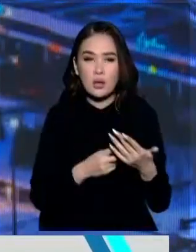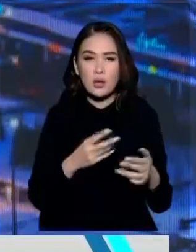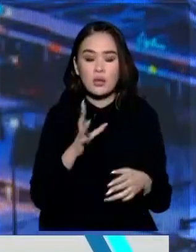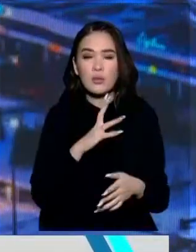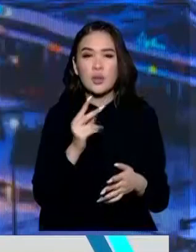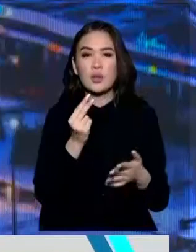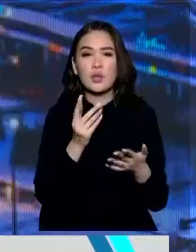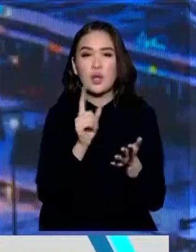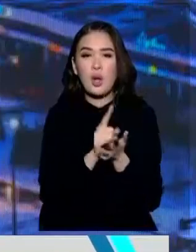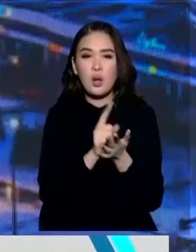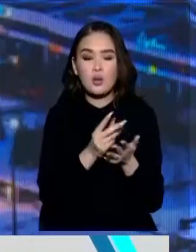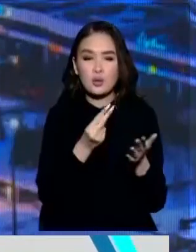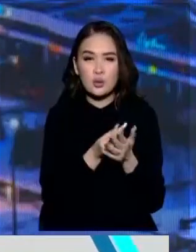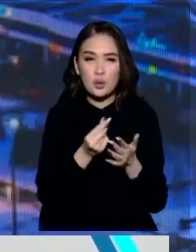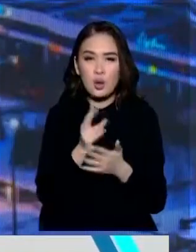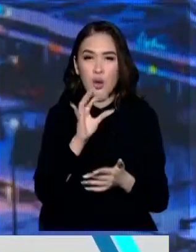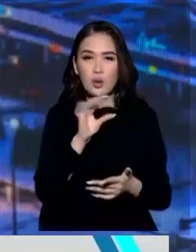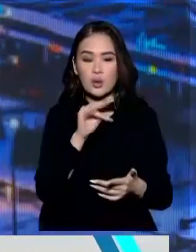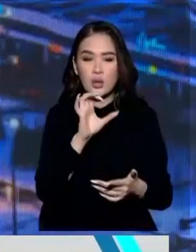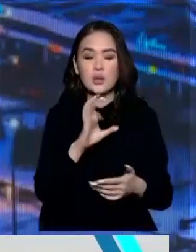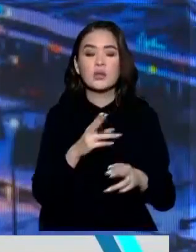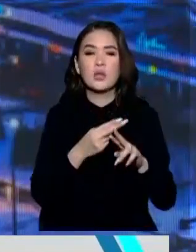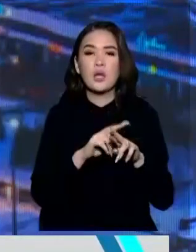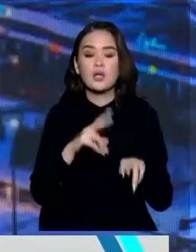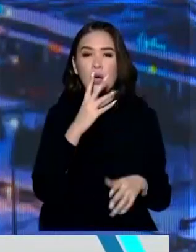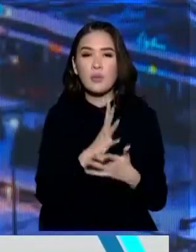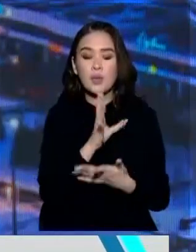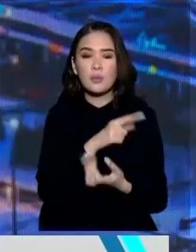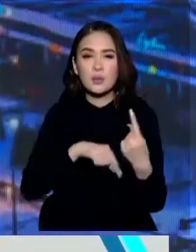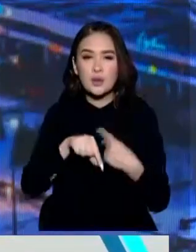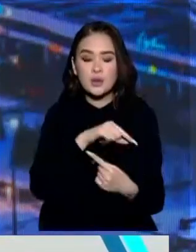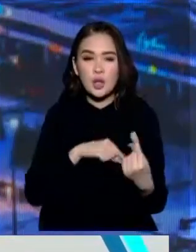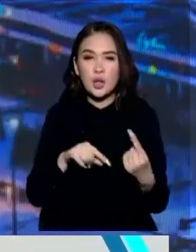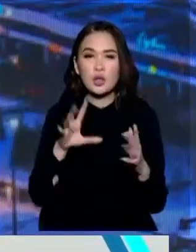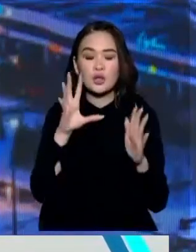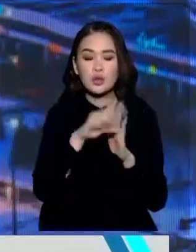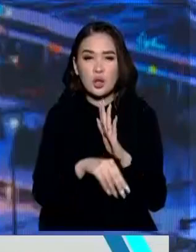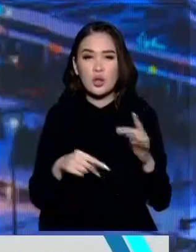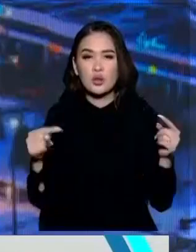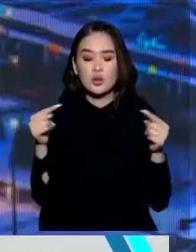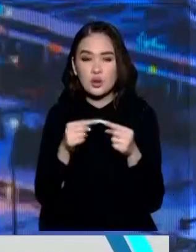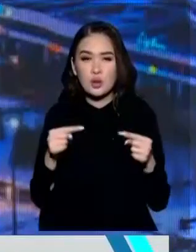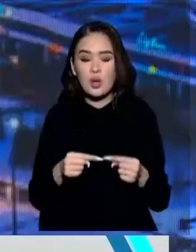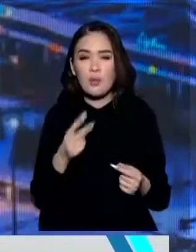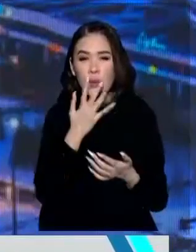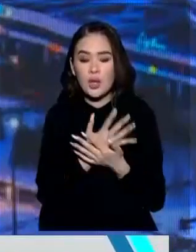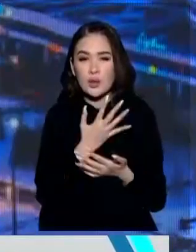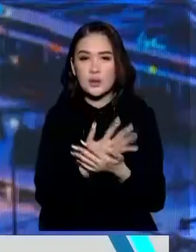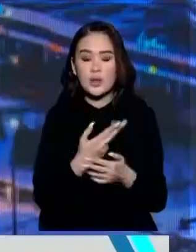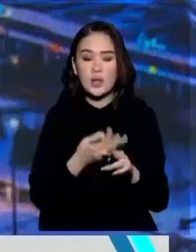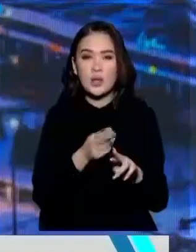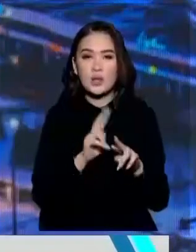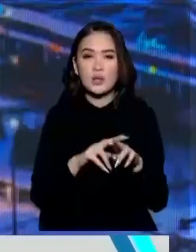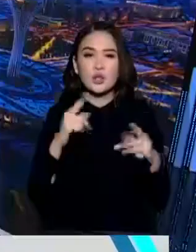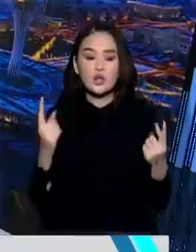салық кодексінде де кіріп отырмыз. Осы заңның арқасында бизнеске жүйелі түрде мотивация беріледі.